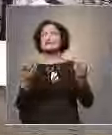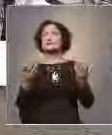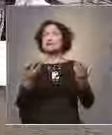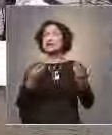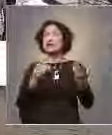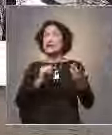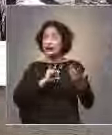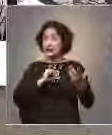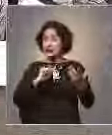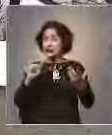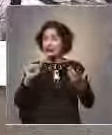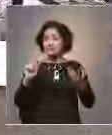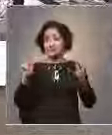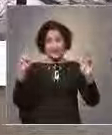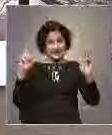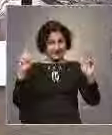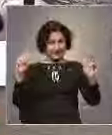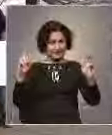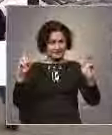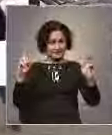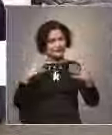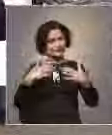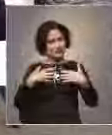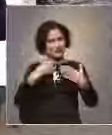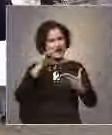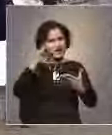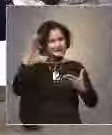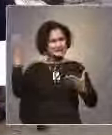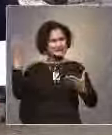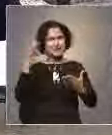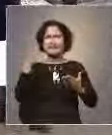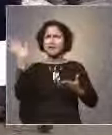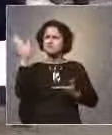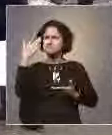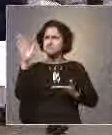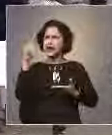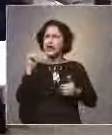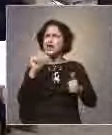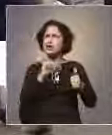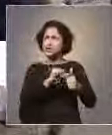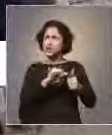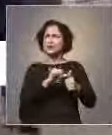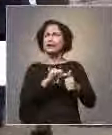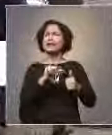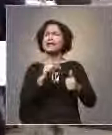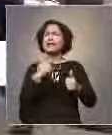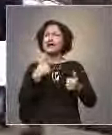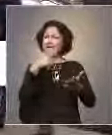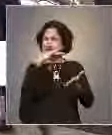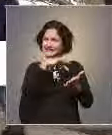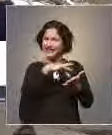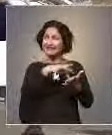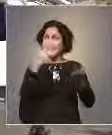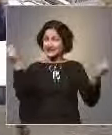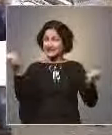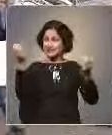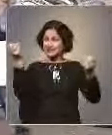И надяваме се, че ще имаме късмета май и юни да бъдат центъра на тези събития и да